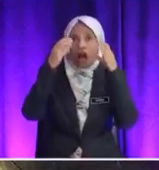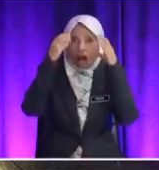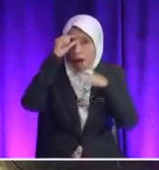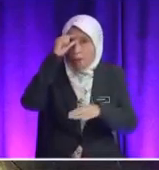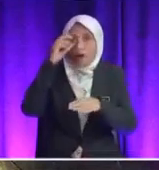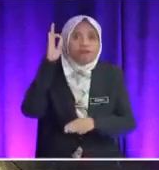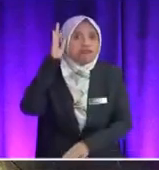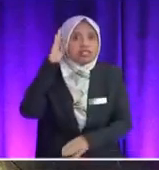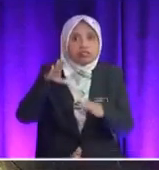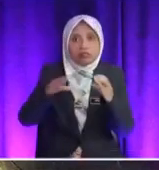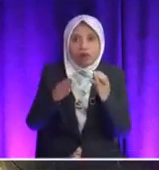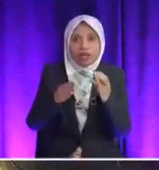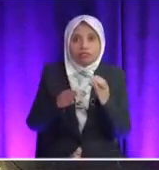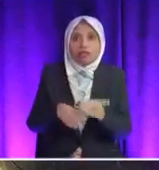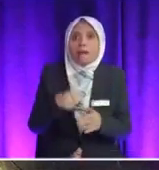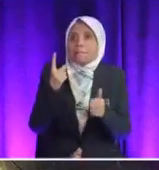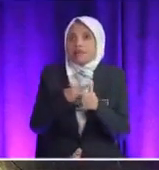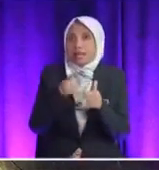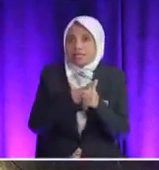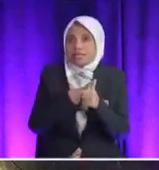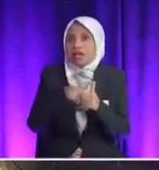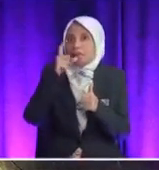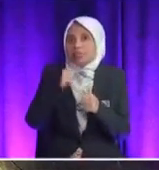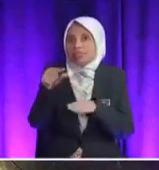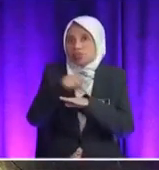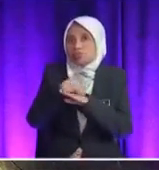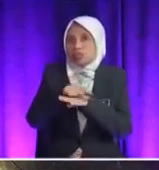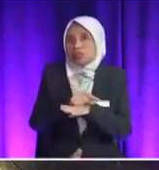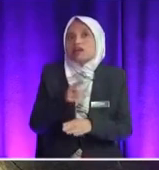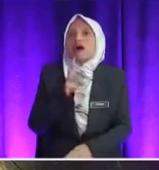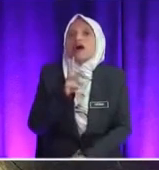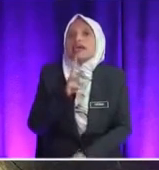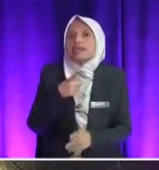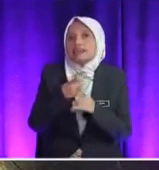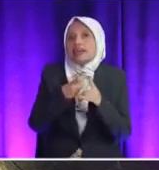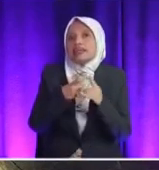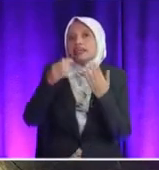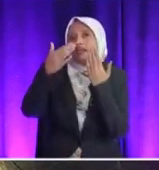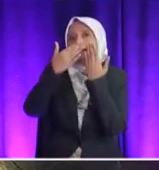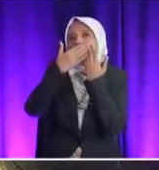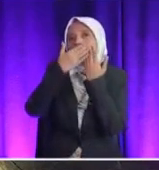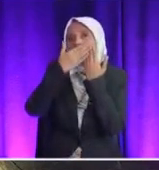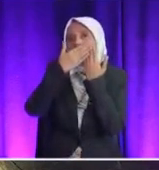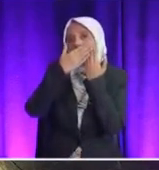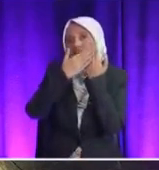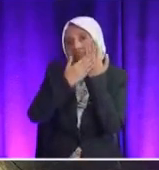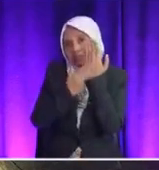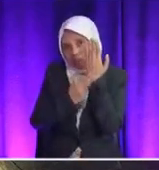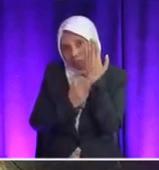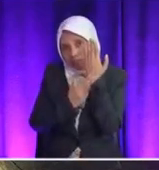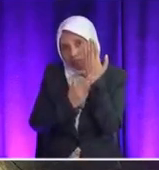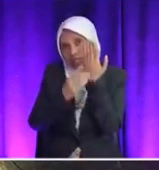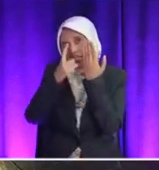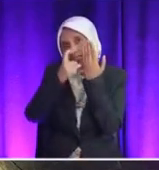pertama kita harus menggunakan air baik kepada atasi wes atas bawah keatas